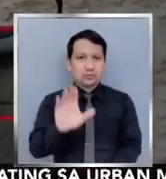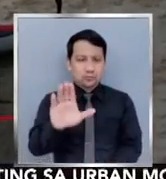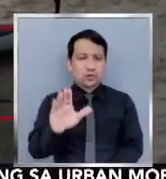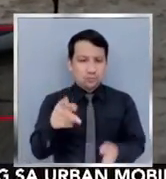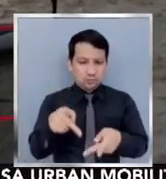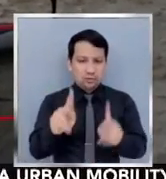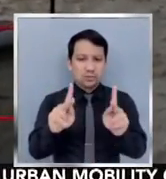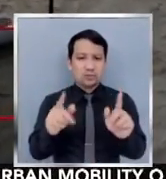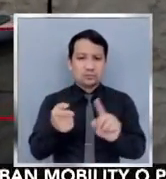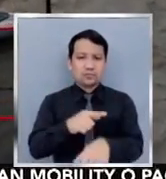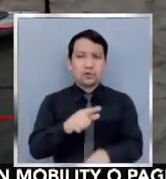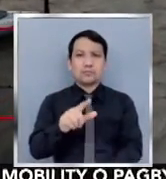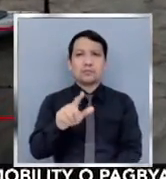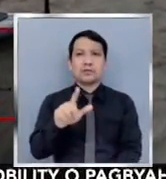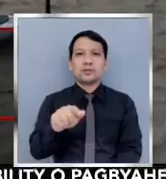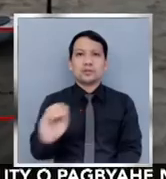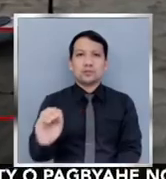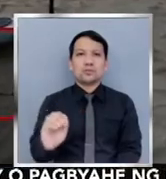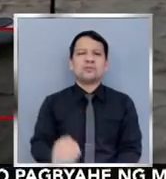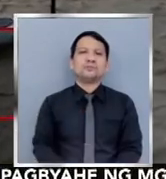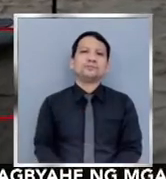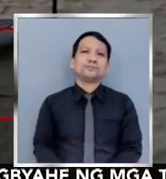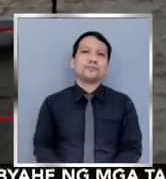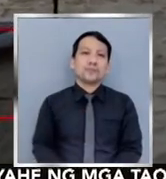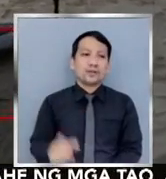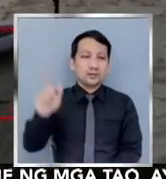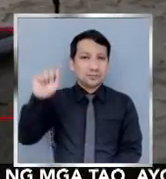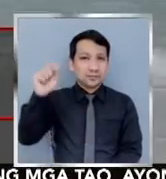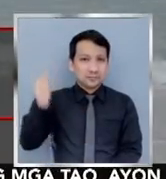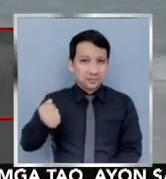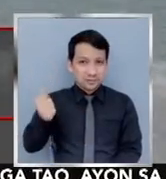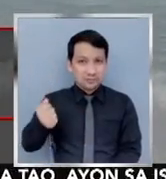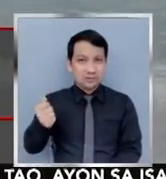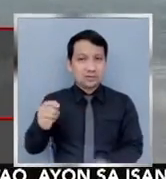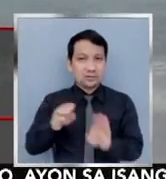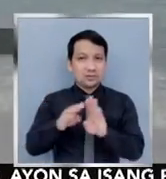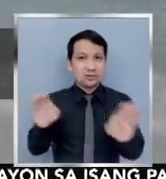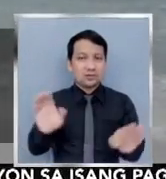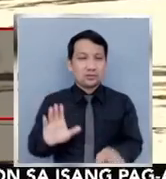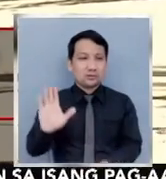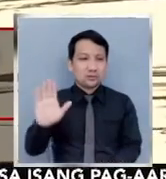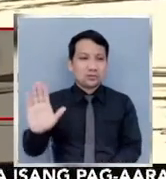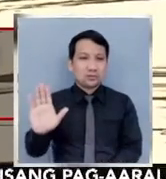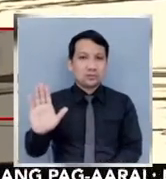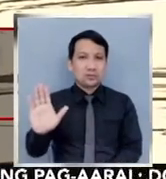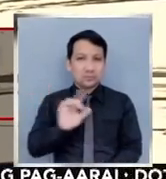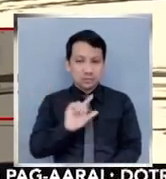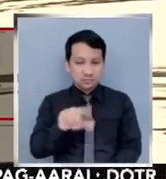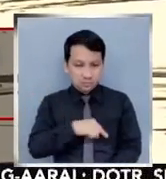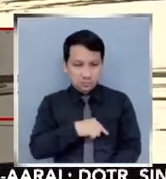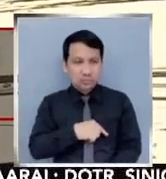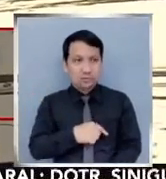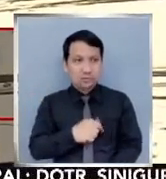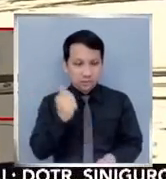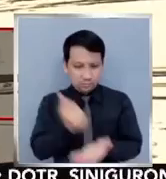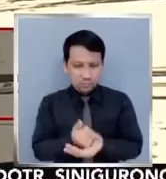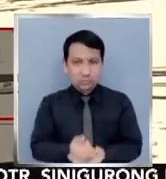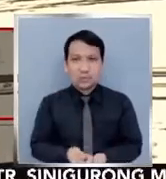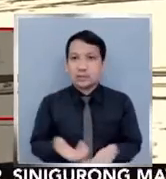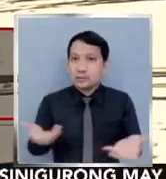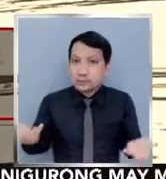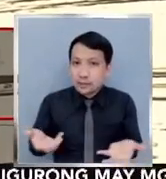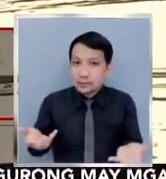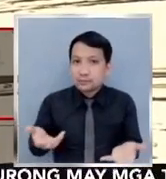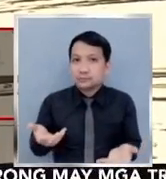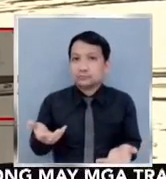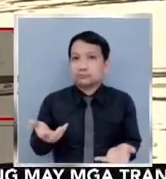Kailangan kasi, ang dapat kasi insurance, dapat mayroon yung office to sa within the municipality. Mahirap kasi kung saan yung walang opisina yan,